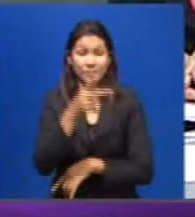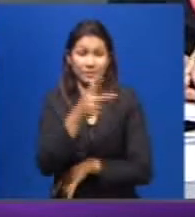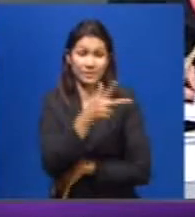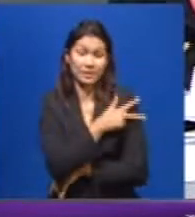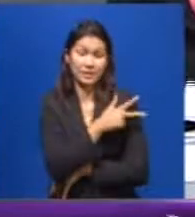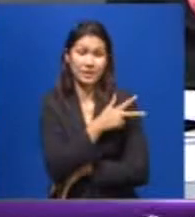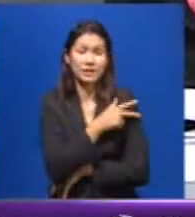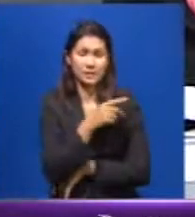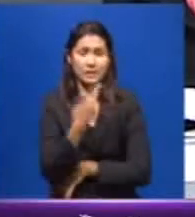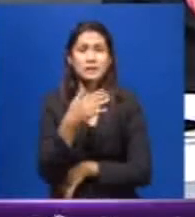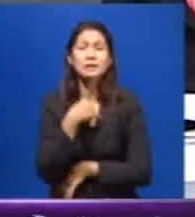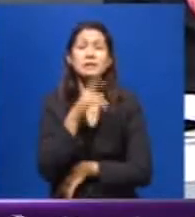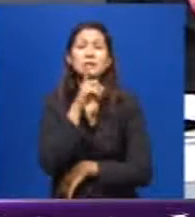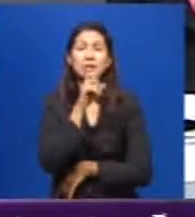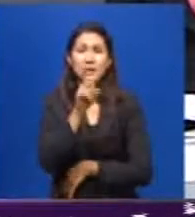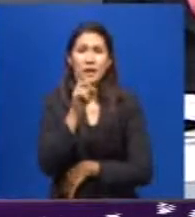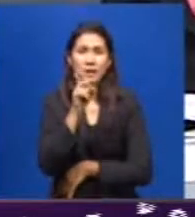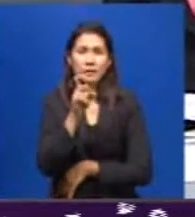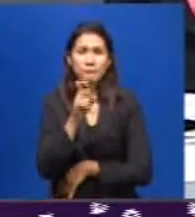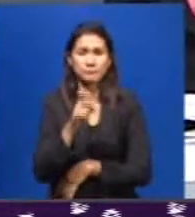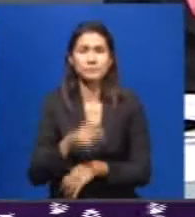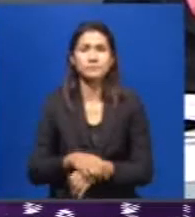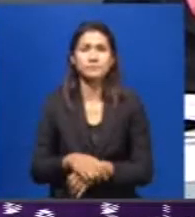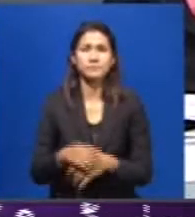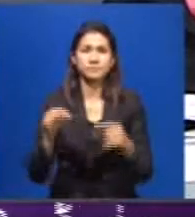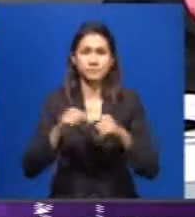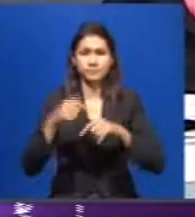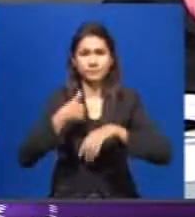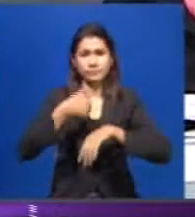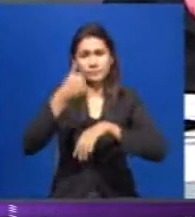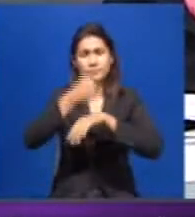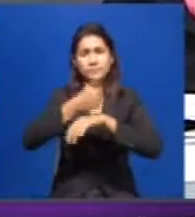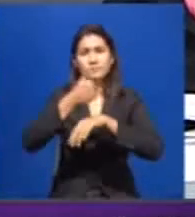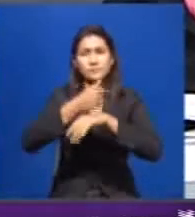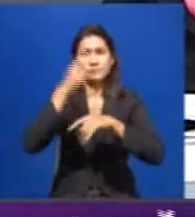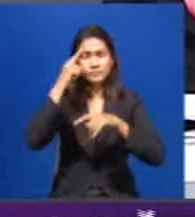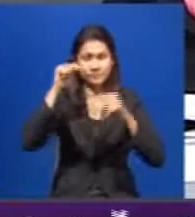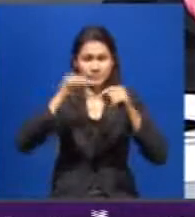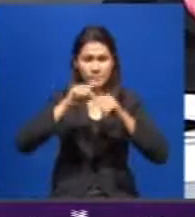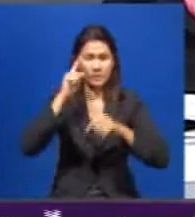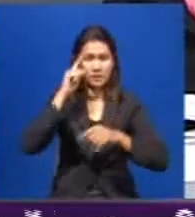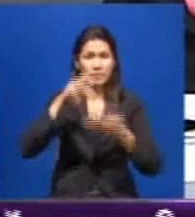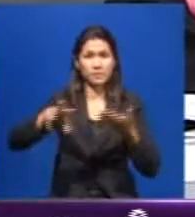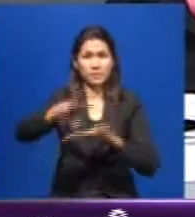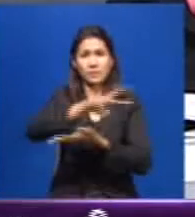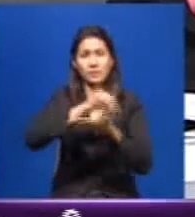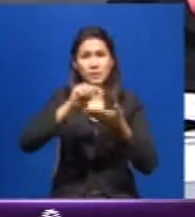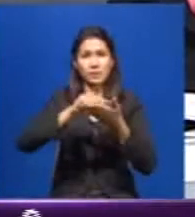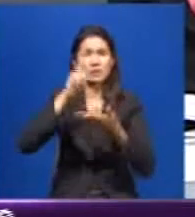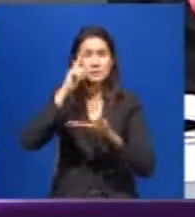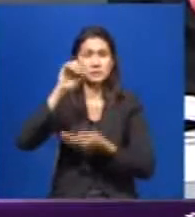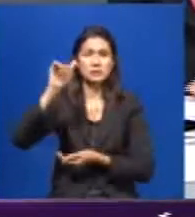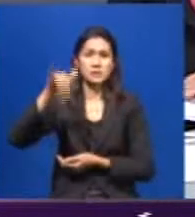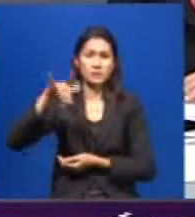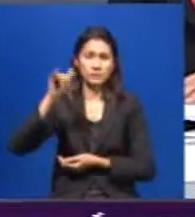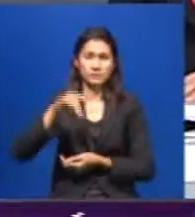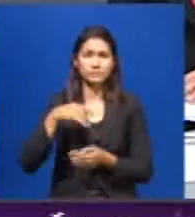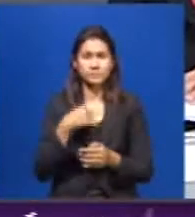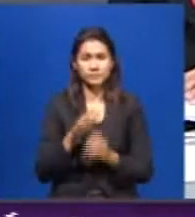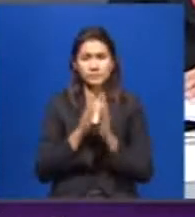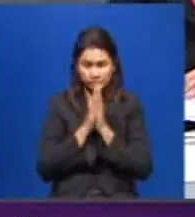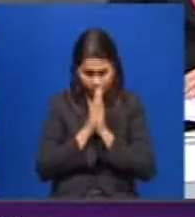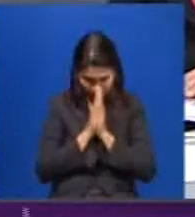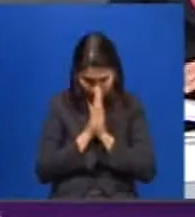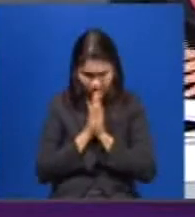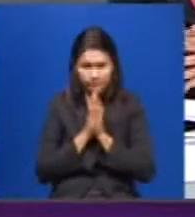เดี๋ยวเราจะไปสอบถามความคิดเห็นกันกับดร.เจตโทนวณิชย์คณบดีบัณฑิตวิทยาลัยคณะนิติศาสตร์มหาวิทยาลัยสยามนะคะอาจารย์อยู่ในสายสวัสดีค่ะ